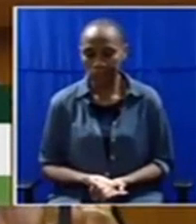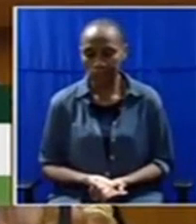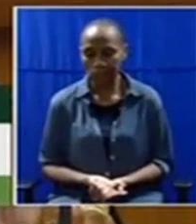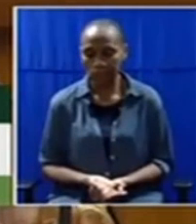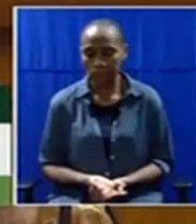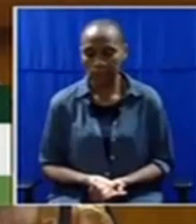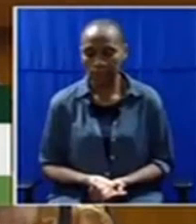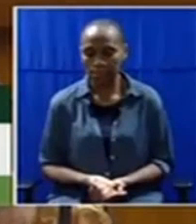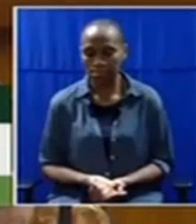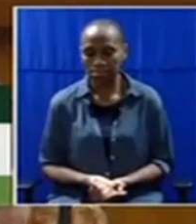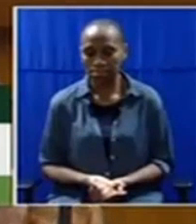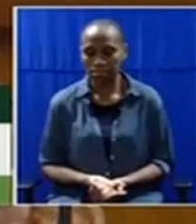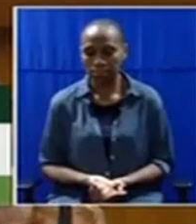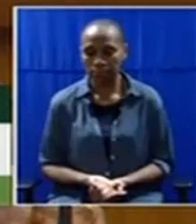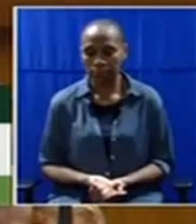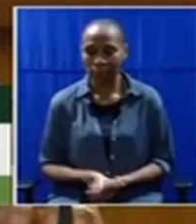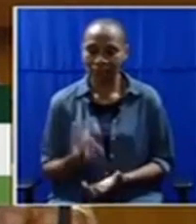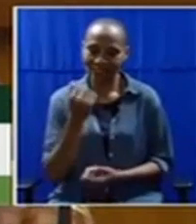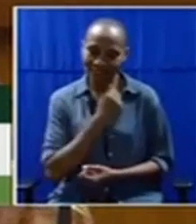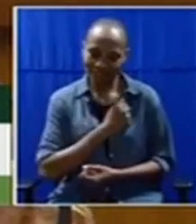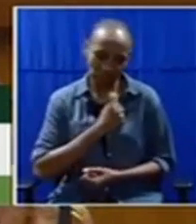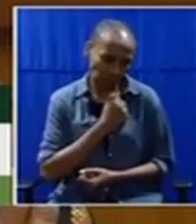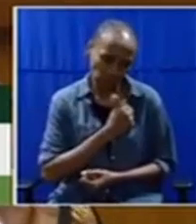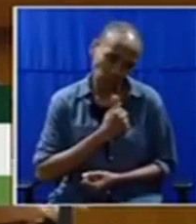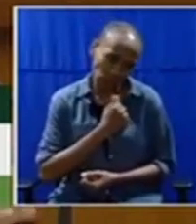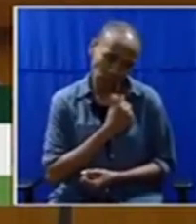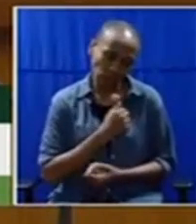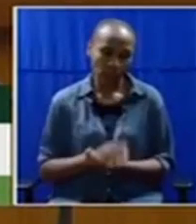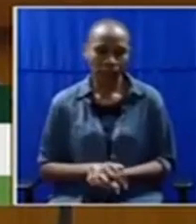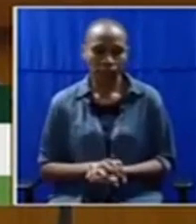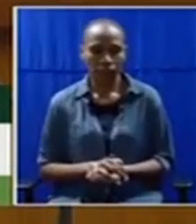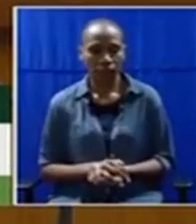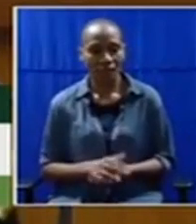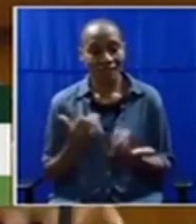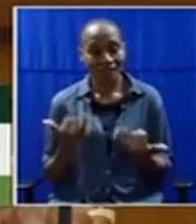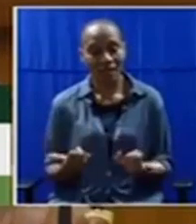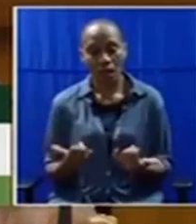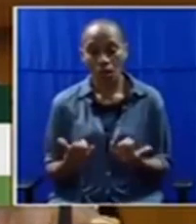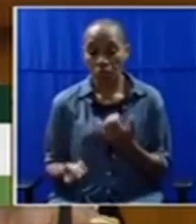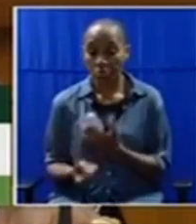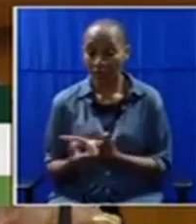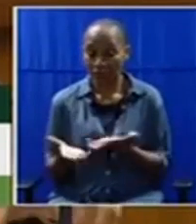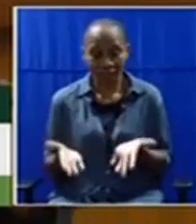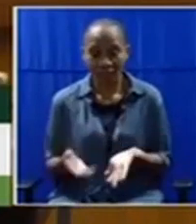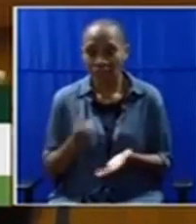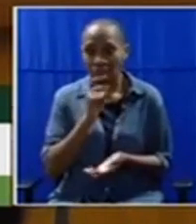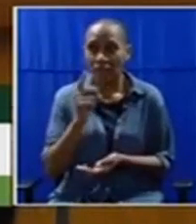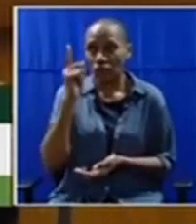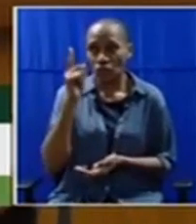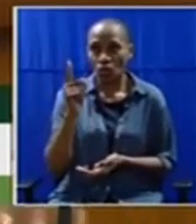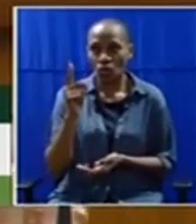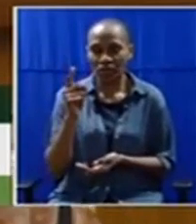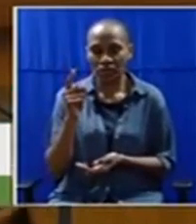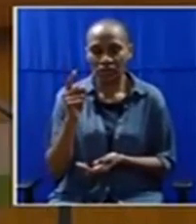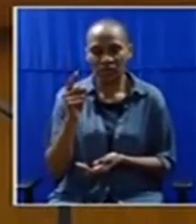Ningasabi, ningethuki ngoba ngalokho lokwendekile akusho ukuthi uNkulunkulu unishiyile, kepha unani futhi